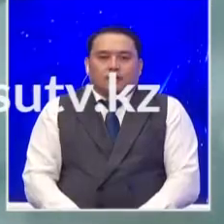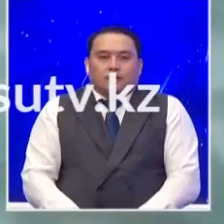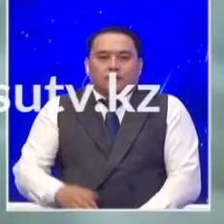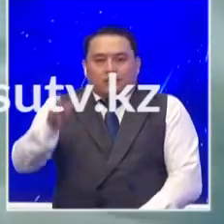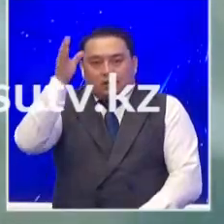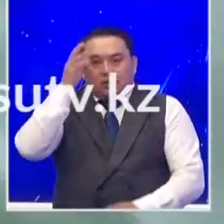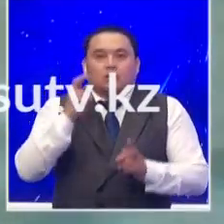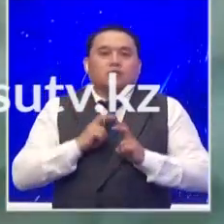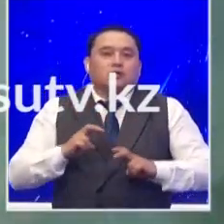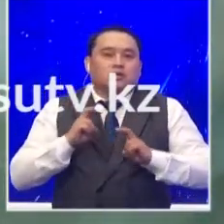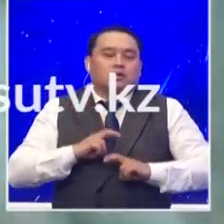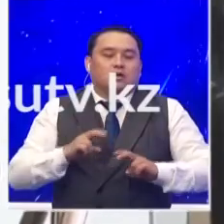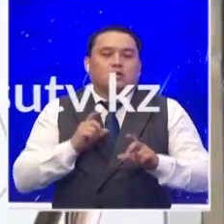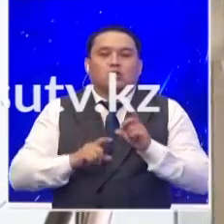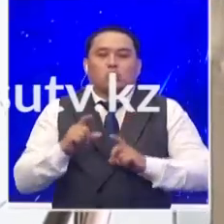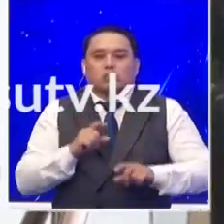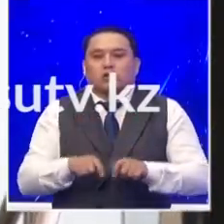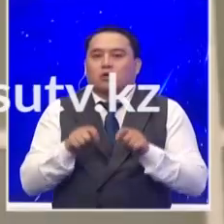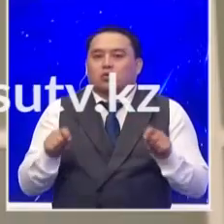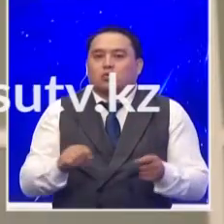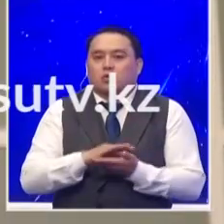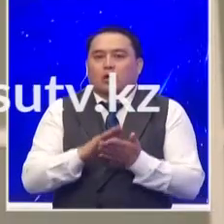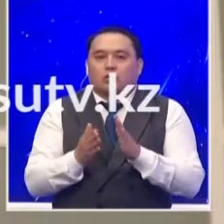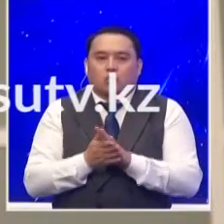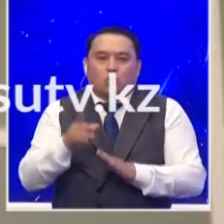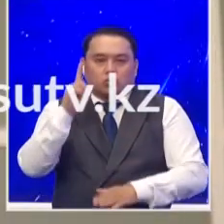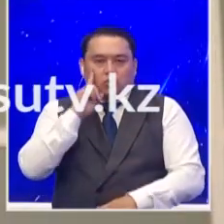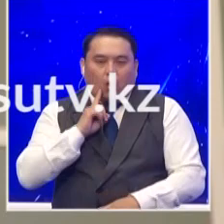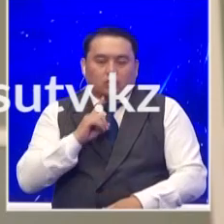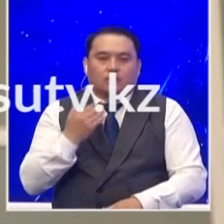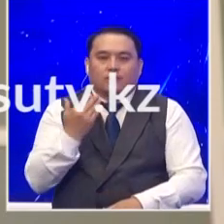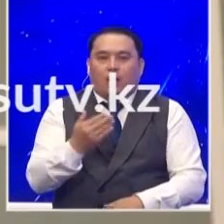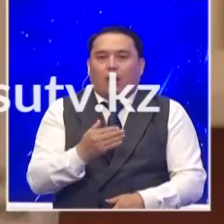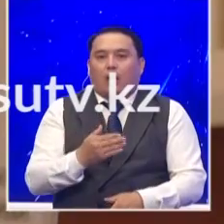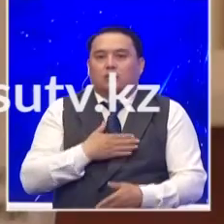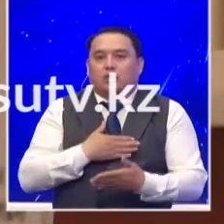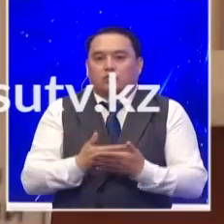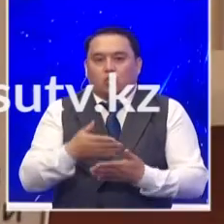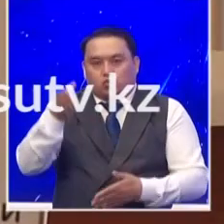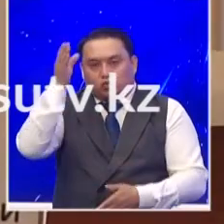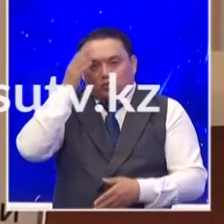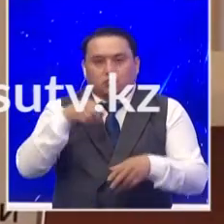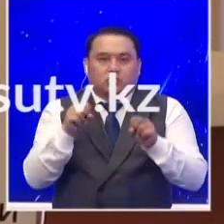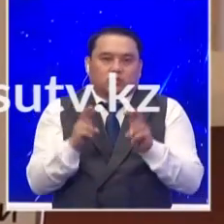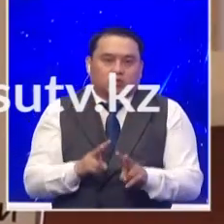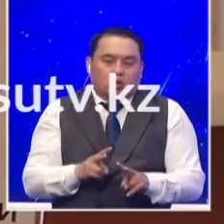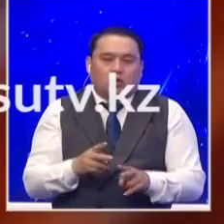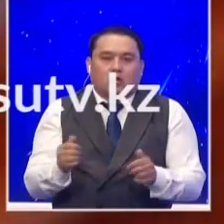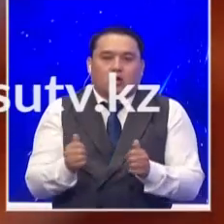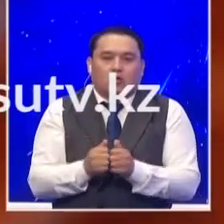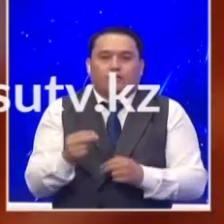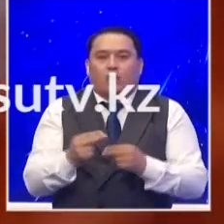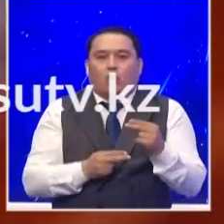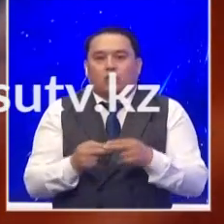научно-исследовательского института создаются все необходимые условия. Для комфортной среды и мобильности ученых-специалистов неподалеку